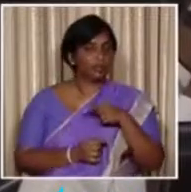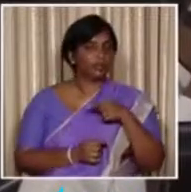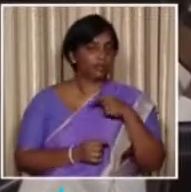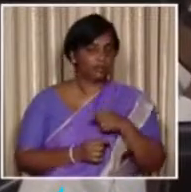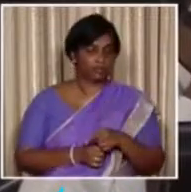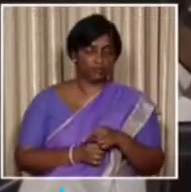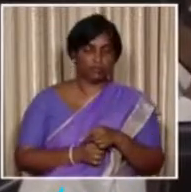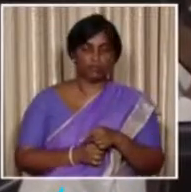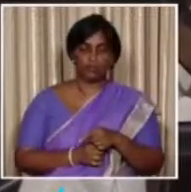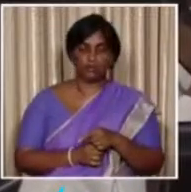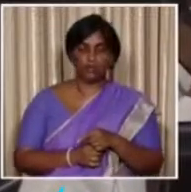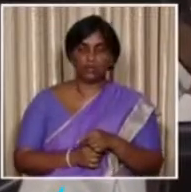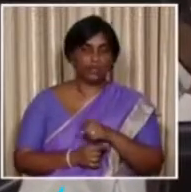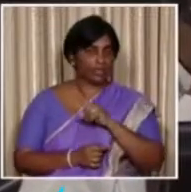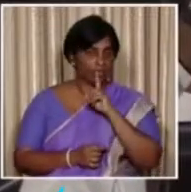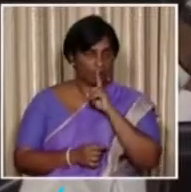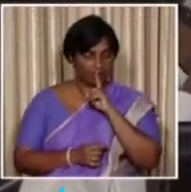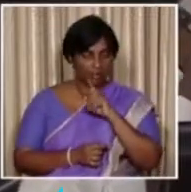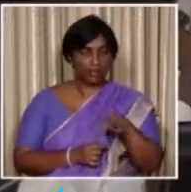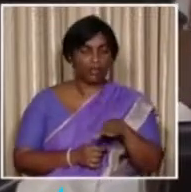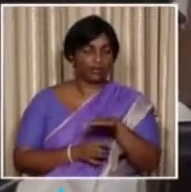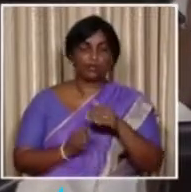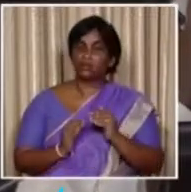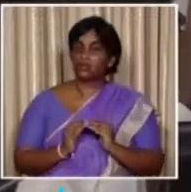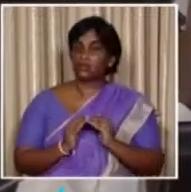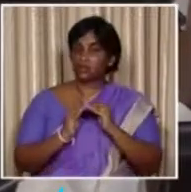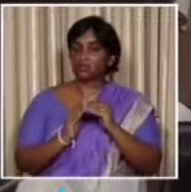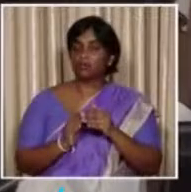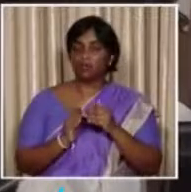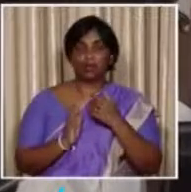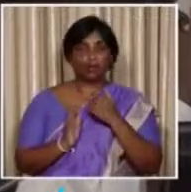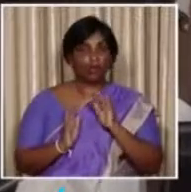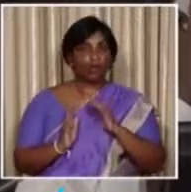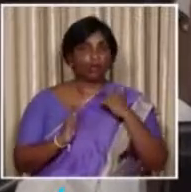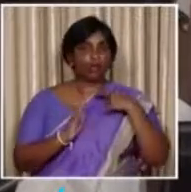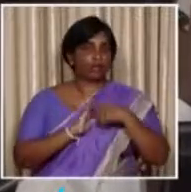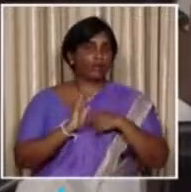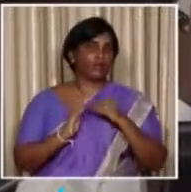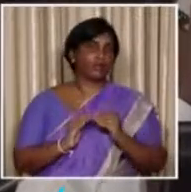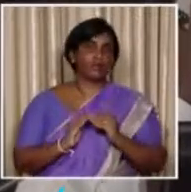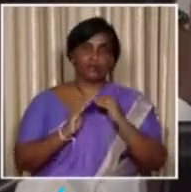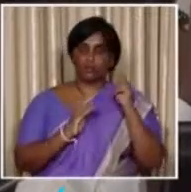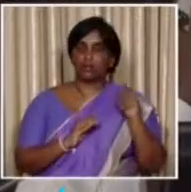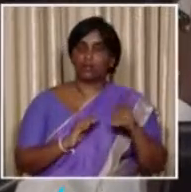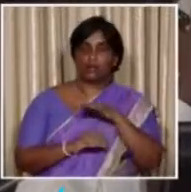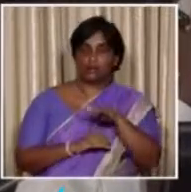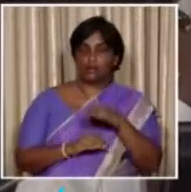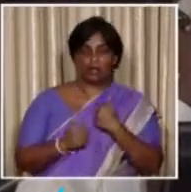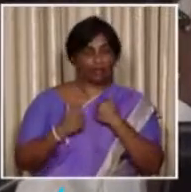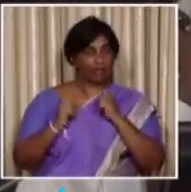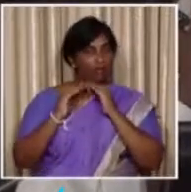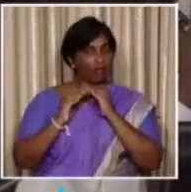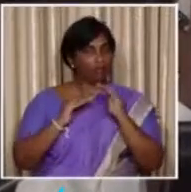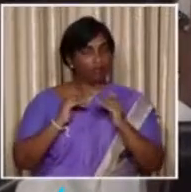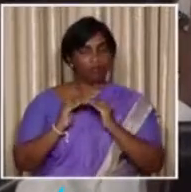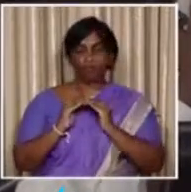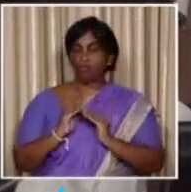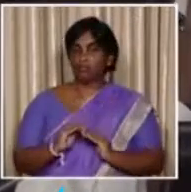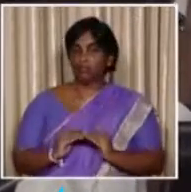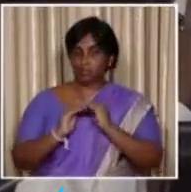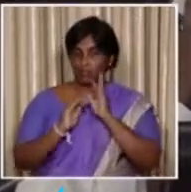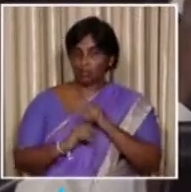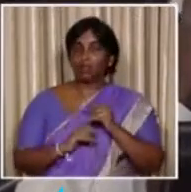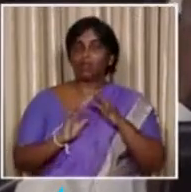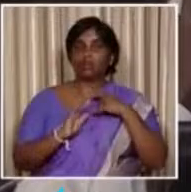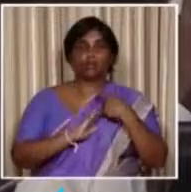මේ කියන්නේ ඉඩමේ සංවර්ධනය තමයි රටේ සංවර්ධනය කියලා. ඉඩමක් සංවර්ධනය ඉඩම් සංවර්ධනය වෙනවනම්